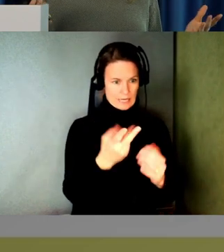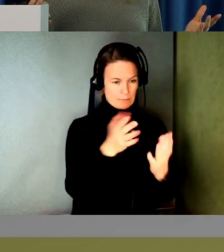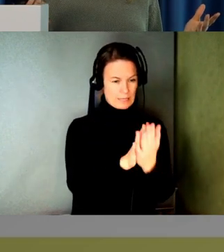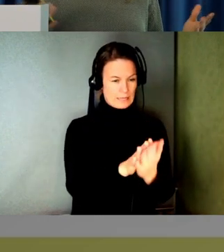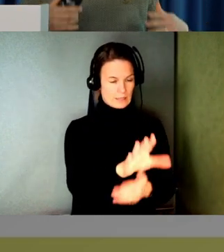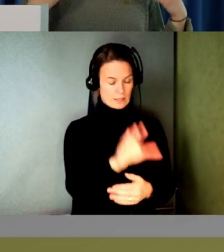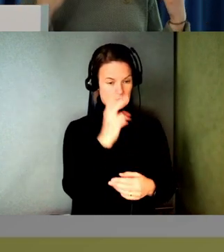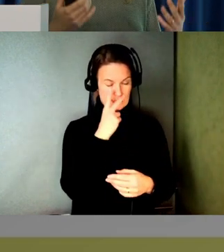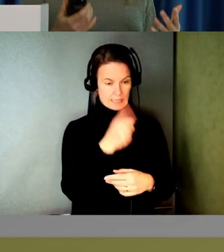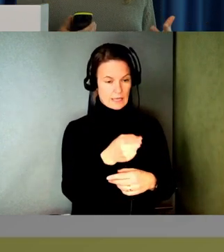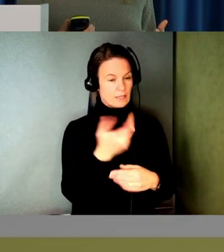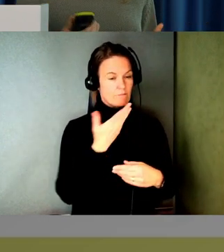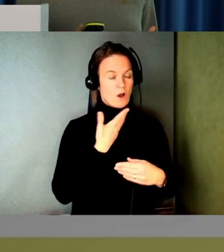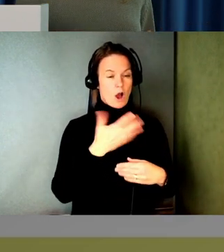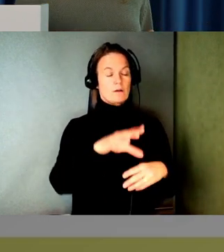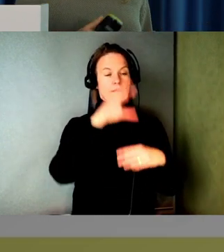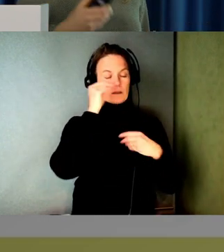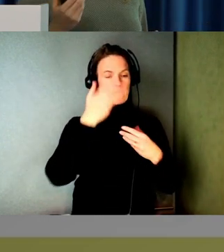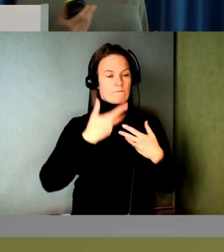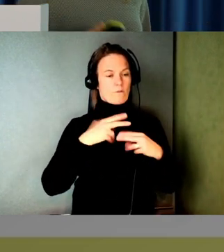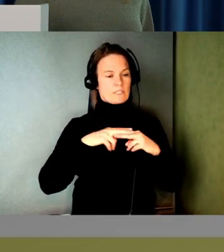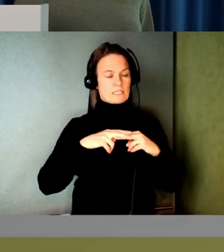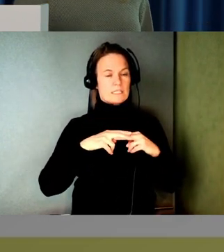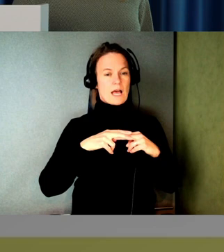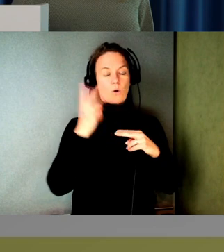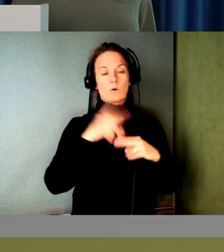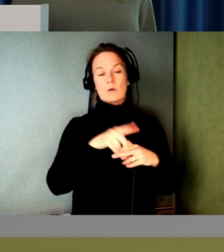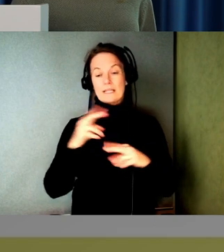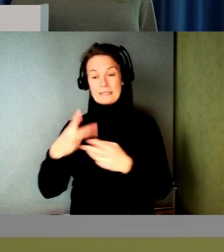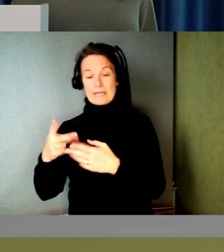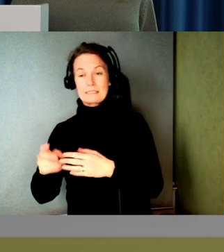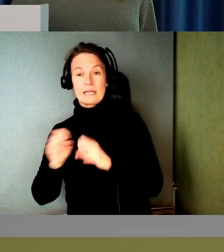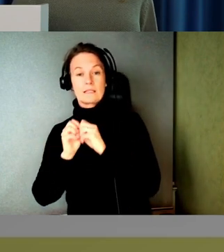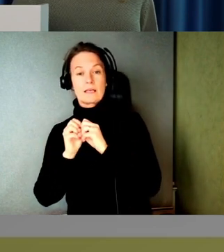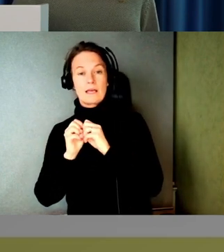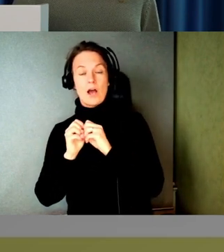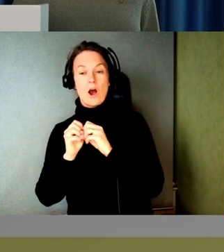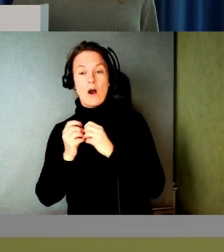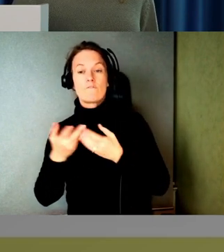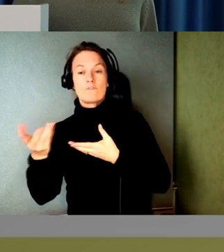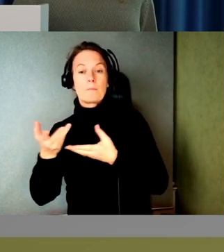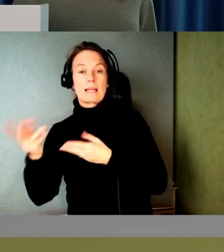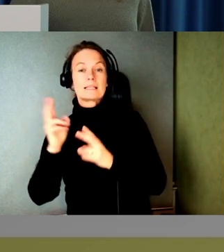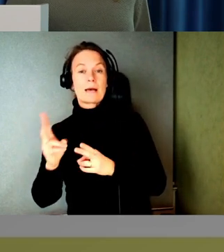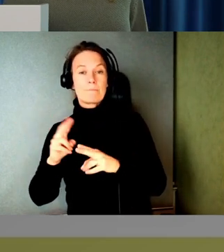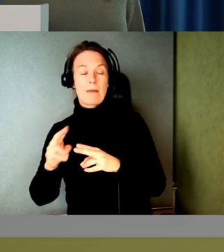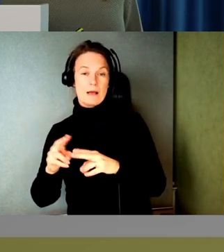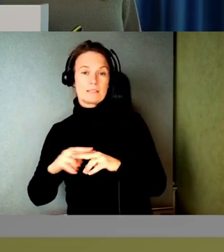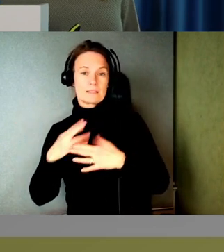att se bilden och förmedla samma sak då i texten eh för den som lyssnar